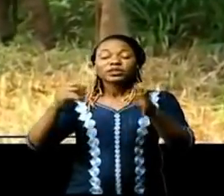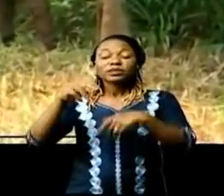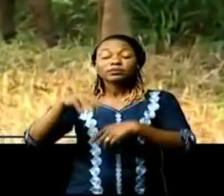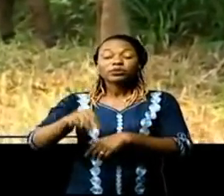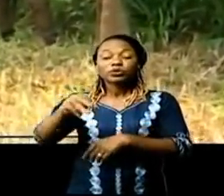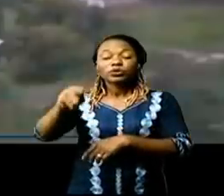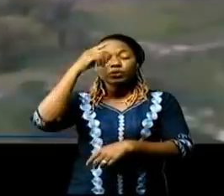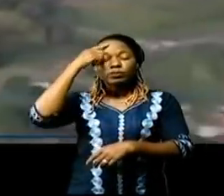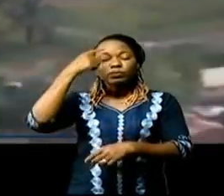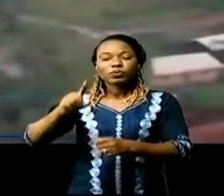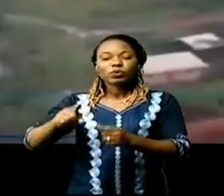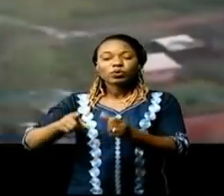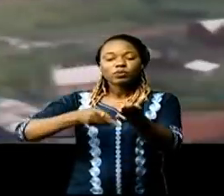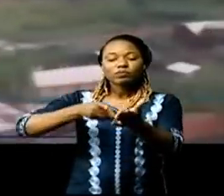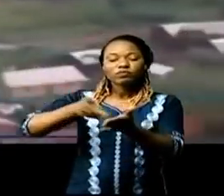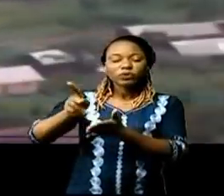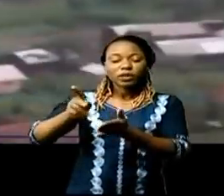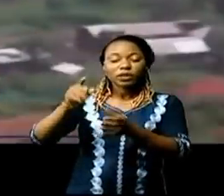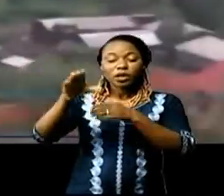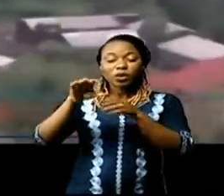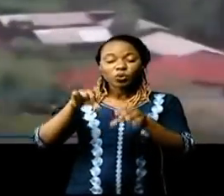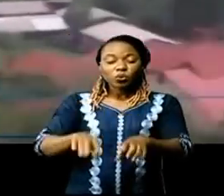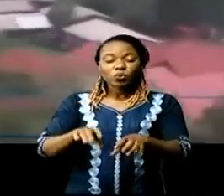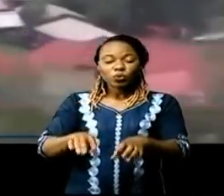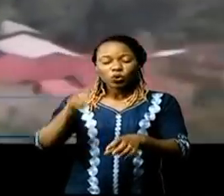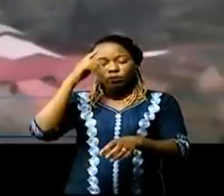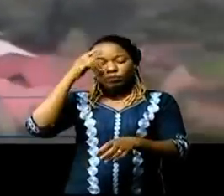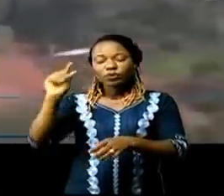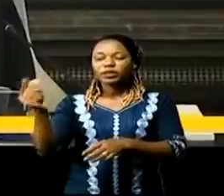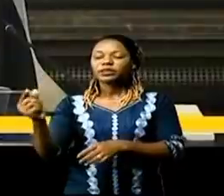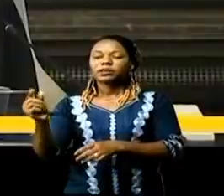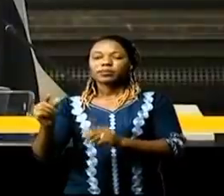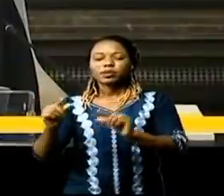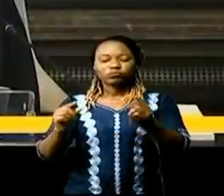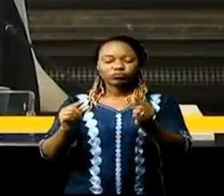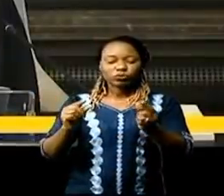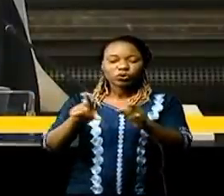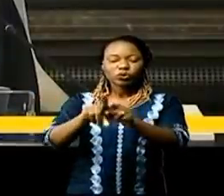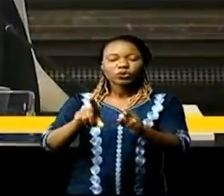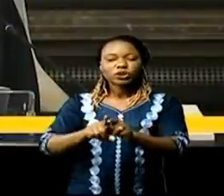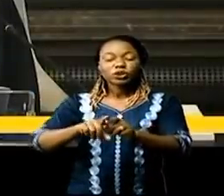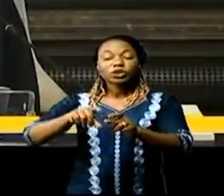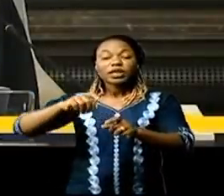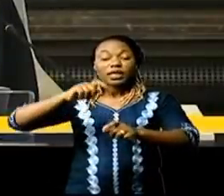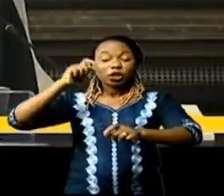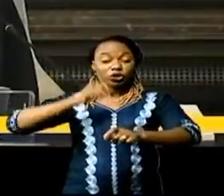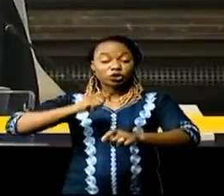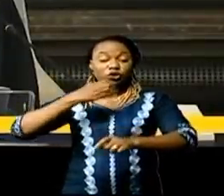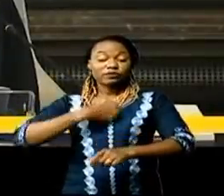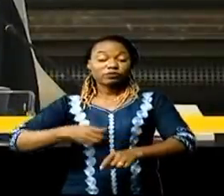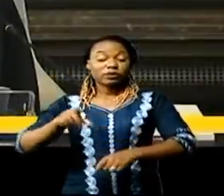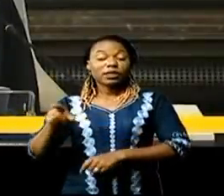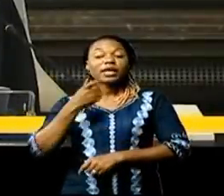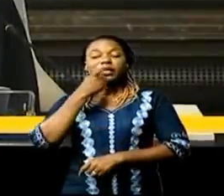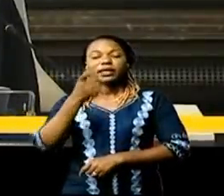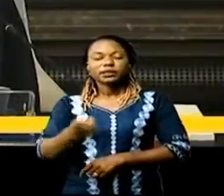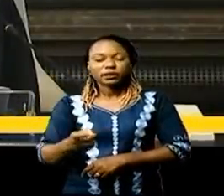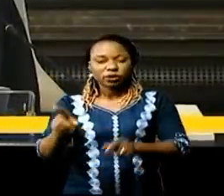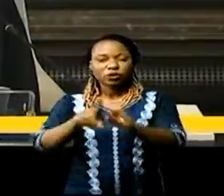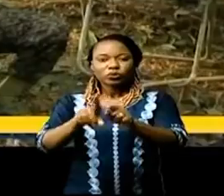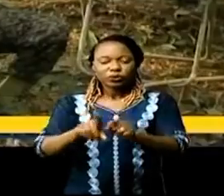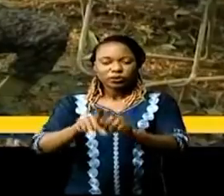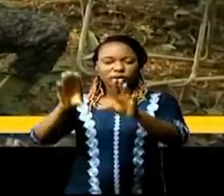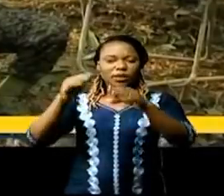les dommages occasionnés aux ressources naturelles, propos du juge Johan Donog. En amont, la RDC avait